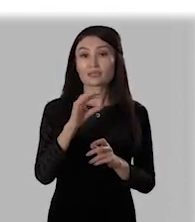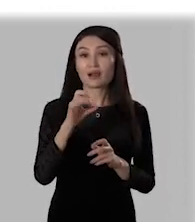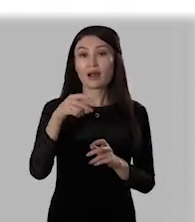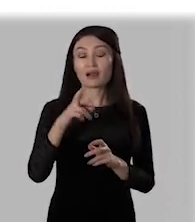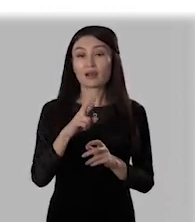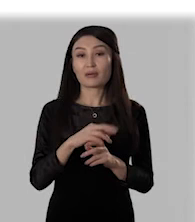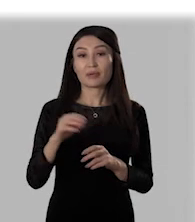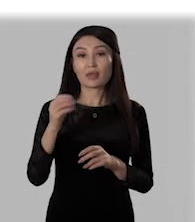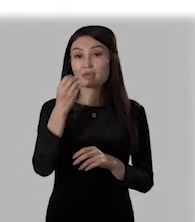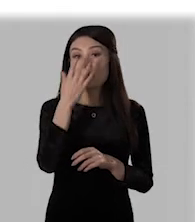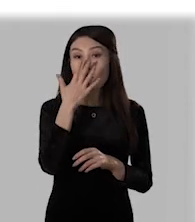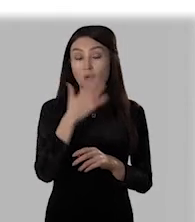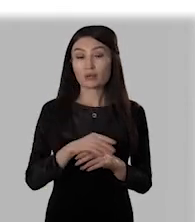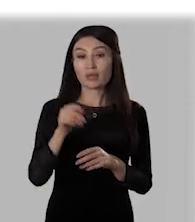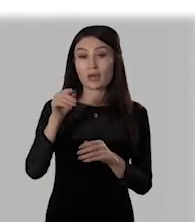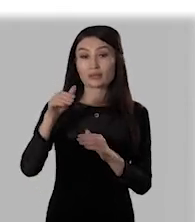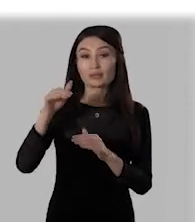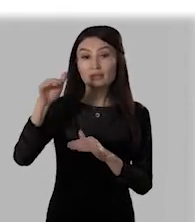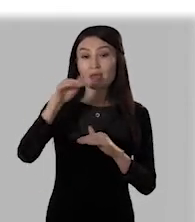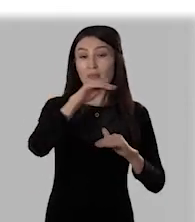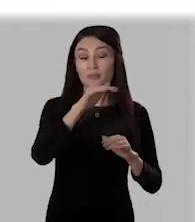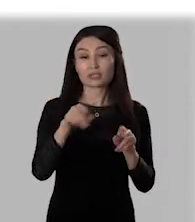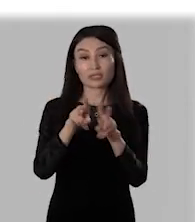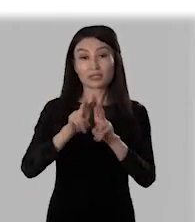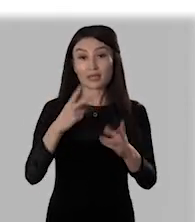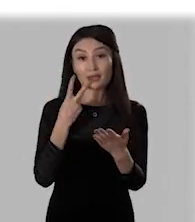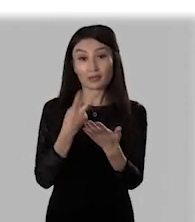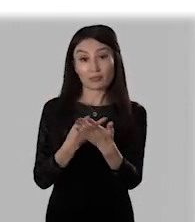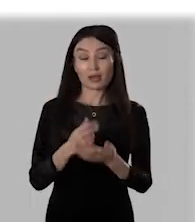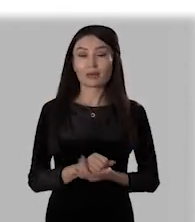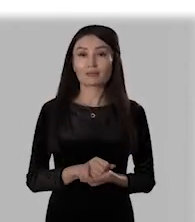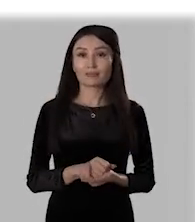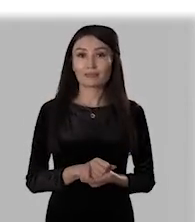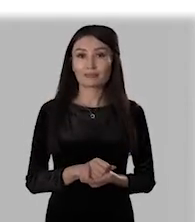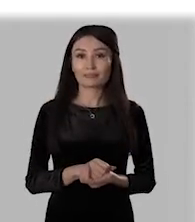Япониянын мамычалары дээрлик тең экенин байкадым.